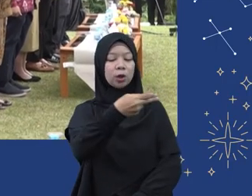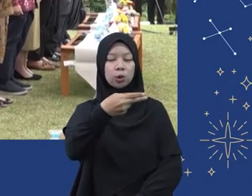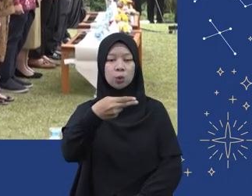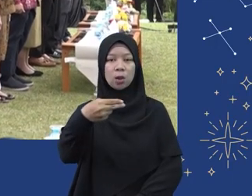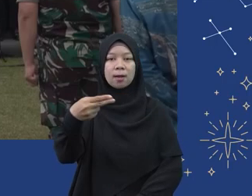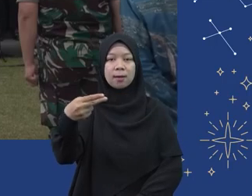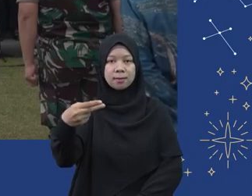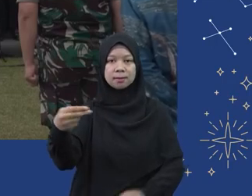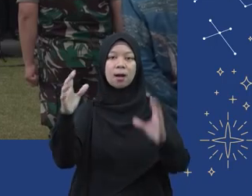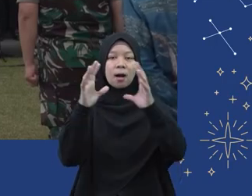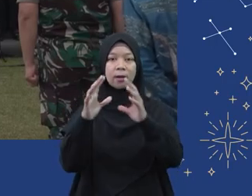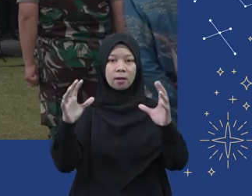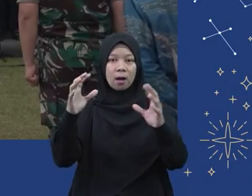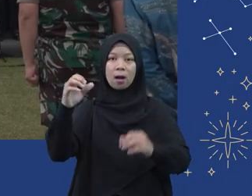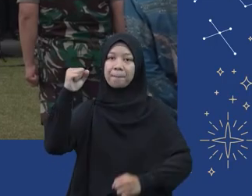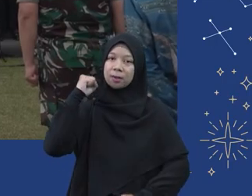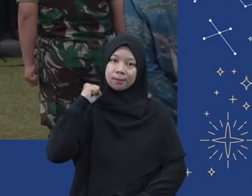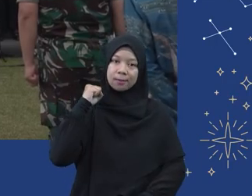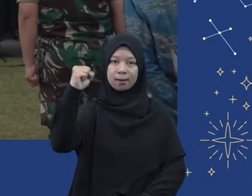Indonesia Raya